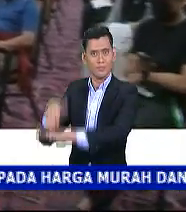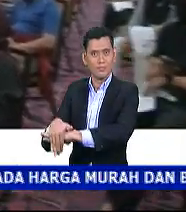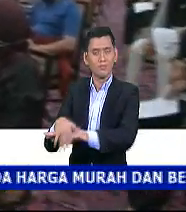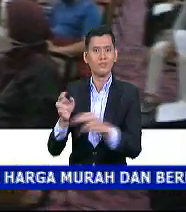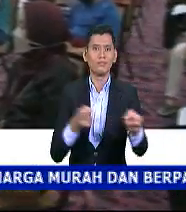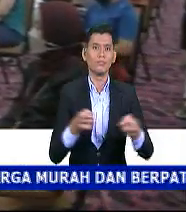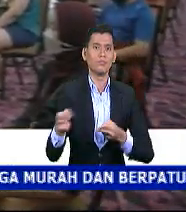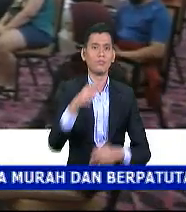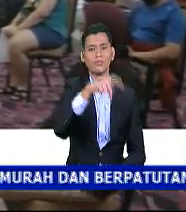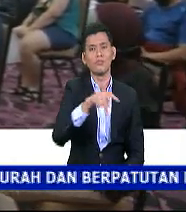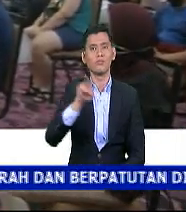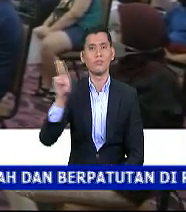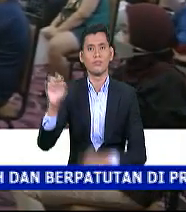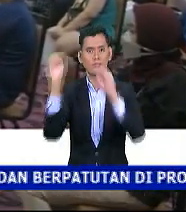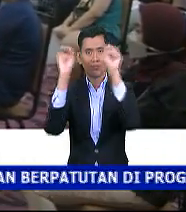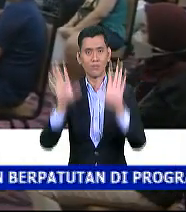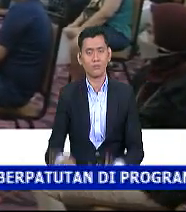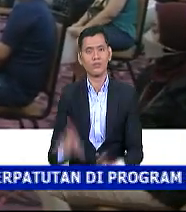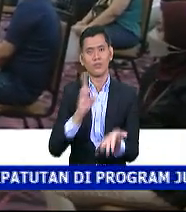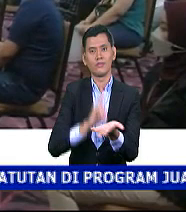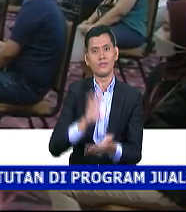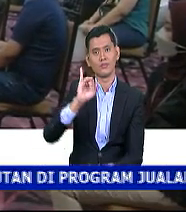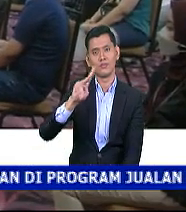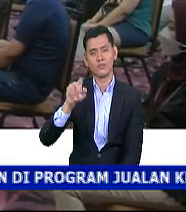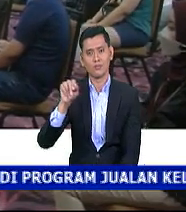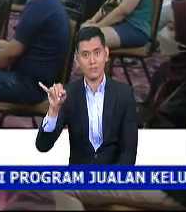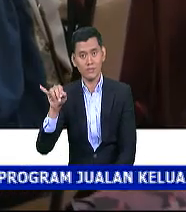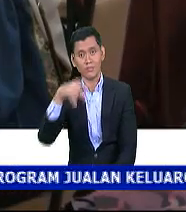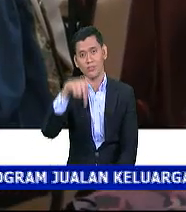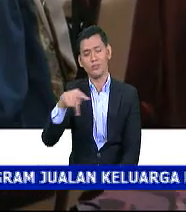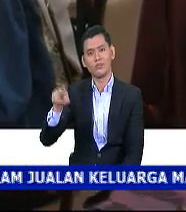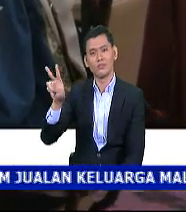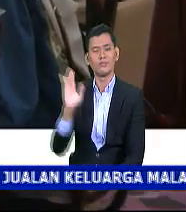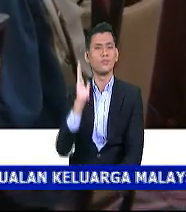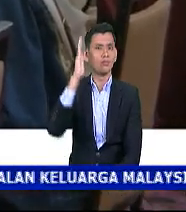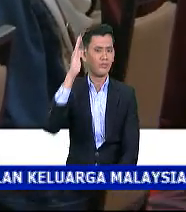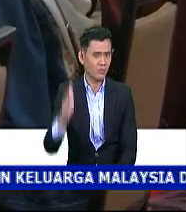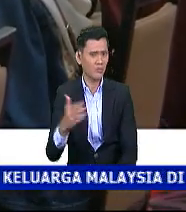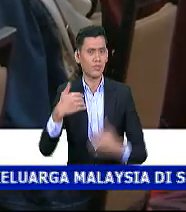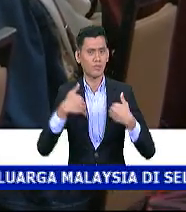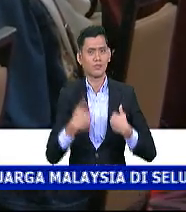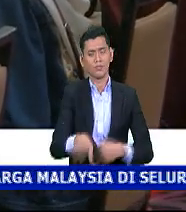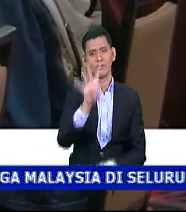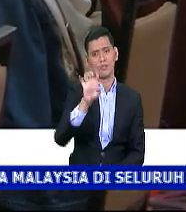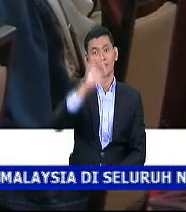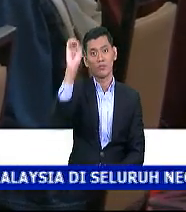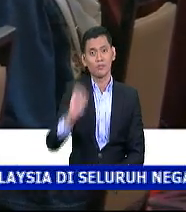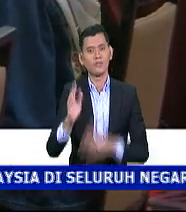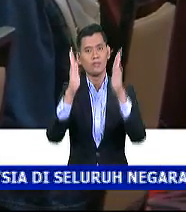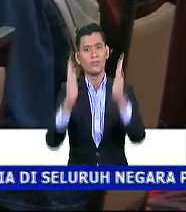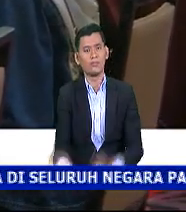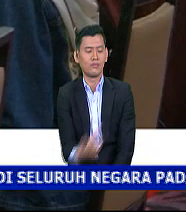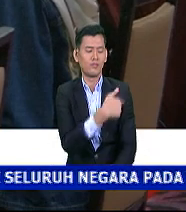PPV IDCC Shah Alam, Dr. Nor S. Nani Awaluddin, PPV berkenaan bakal menyumbang 40% penerima dos